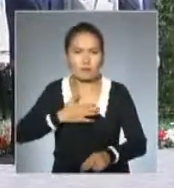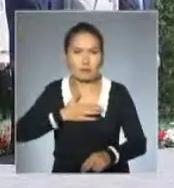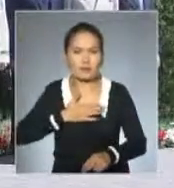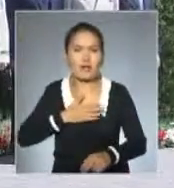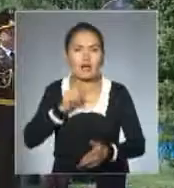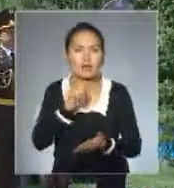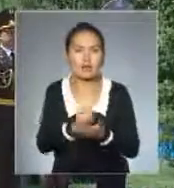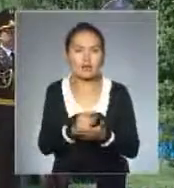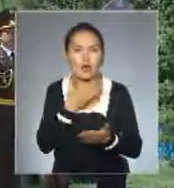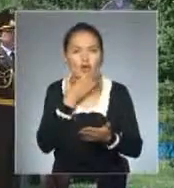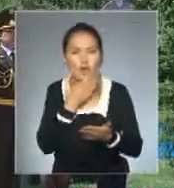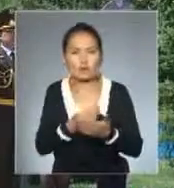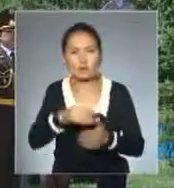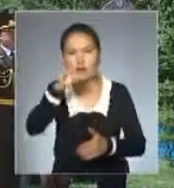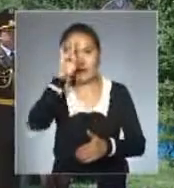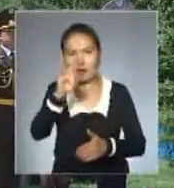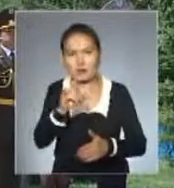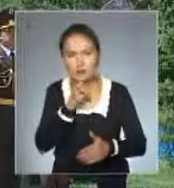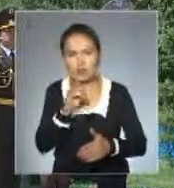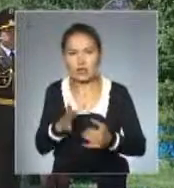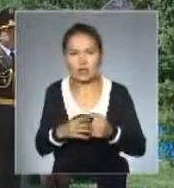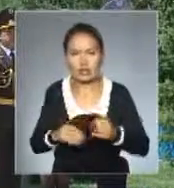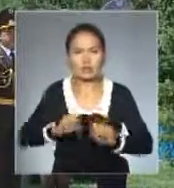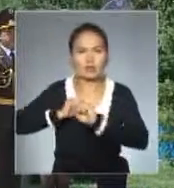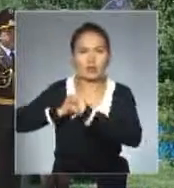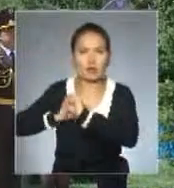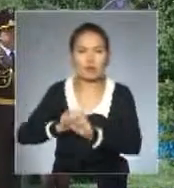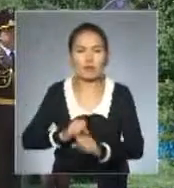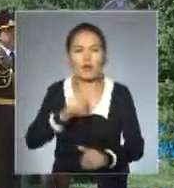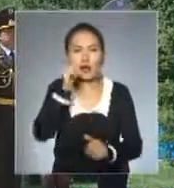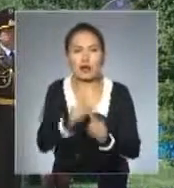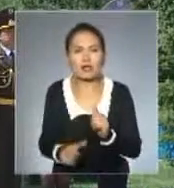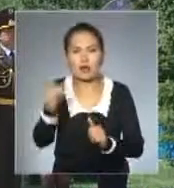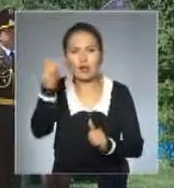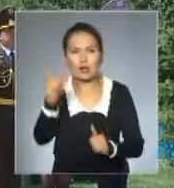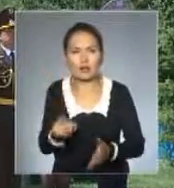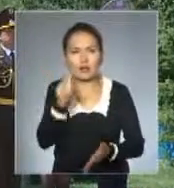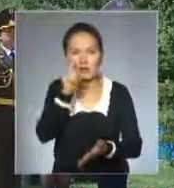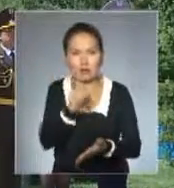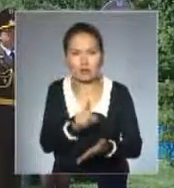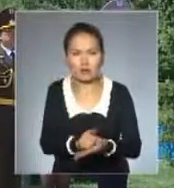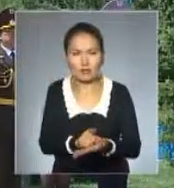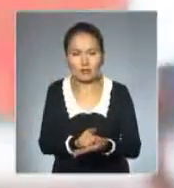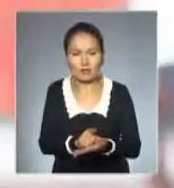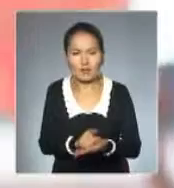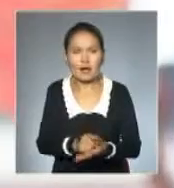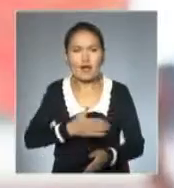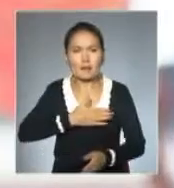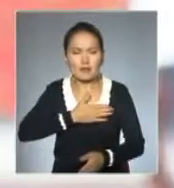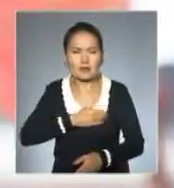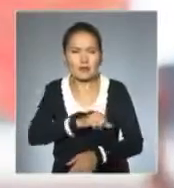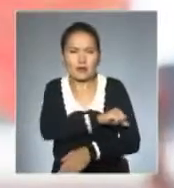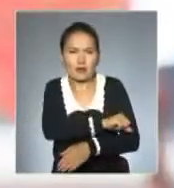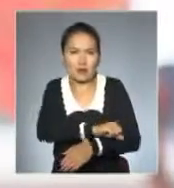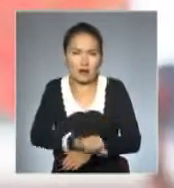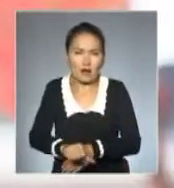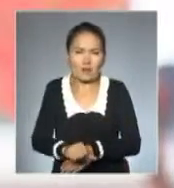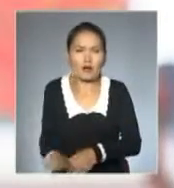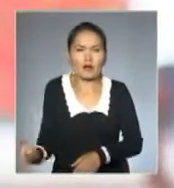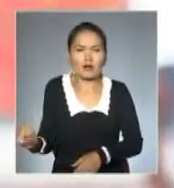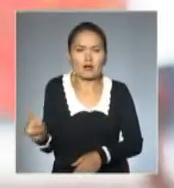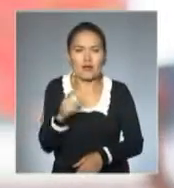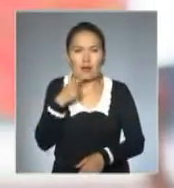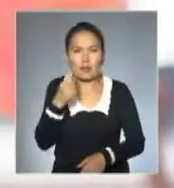қорғау, тәуелсіздігімізді сақтап қалу барлық қазақтың парызы. Ең алғашқы шепте тұратын әскери